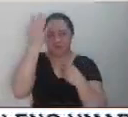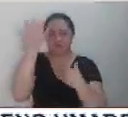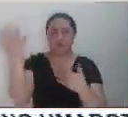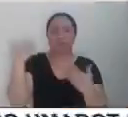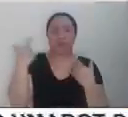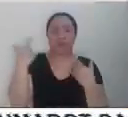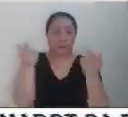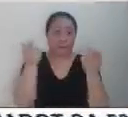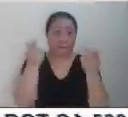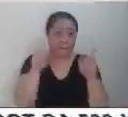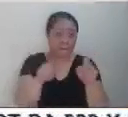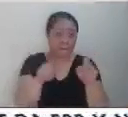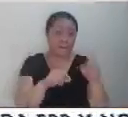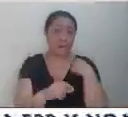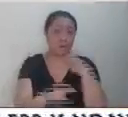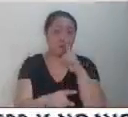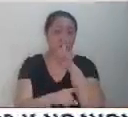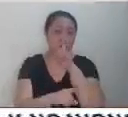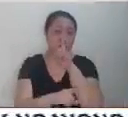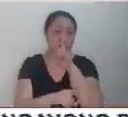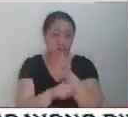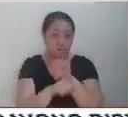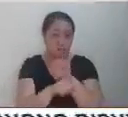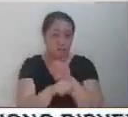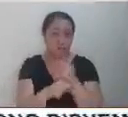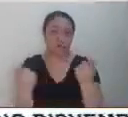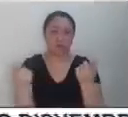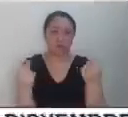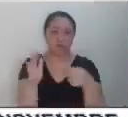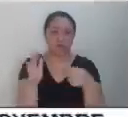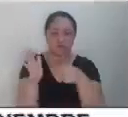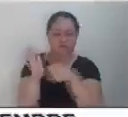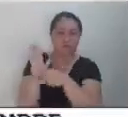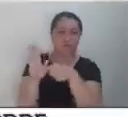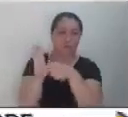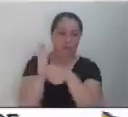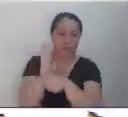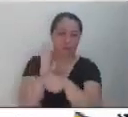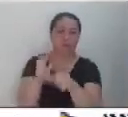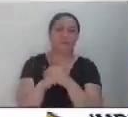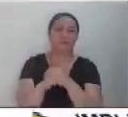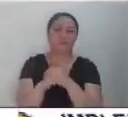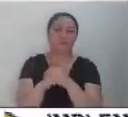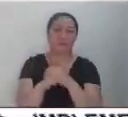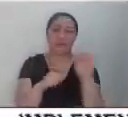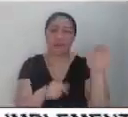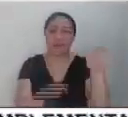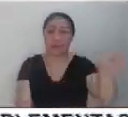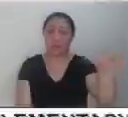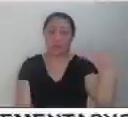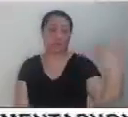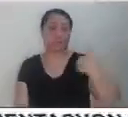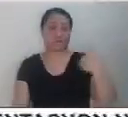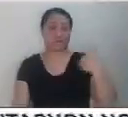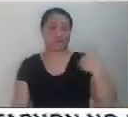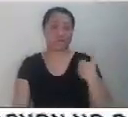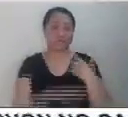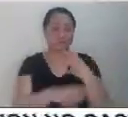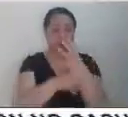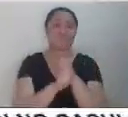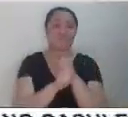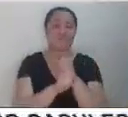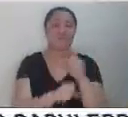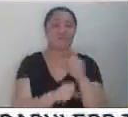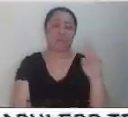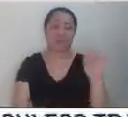expressway, kailangan po tayo, magka-cashless na po tayo. Kaya po, minabuti po natin na magkakabit na po sa mga toll